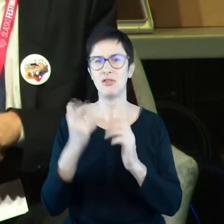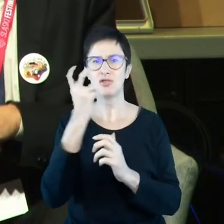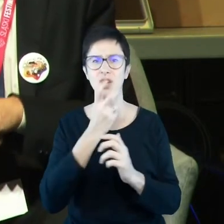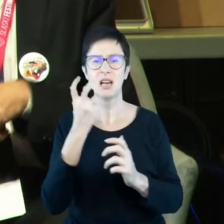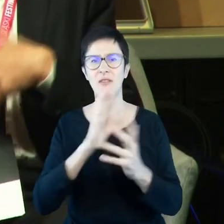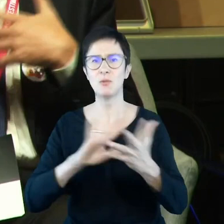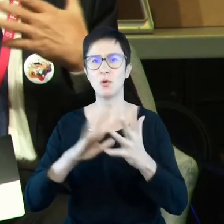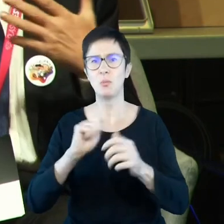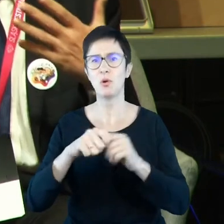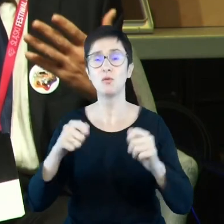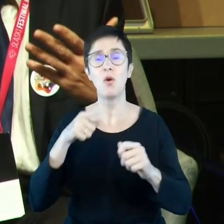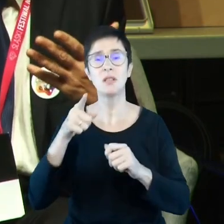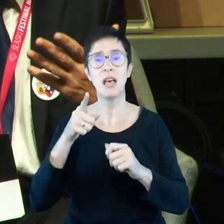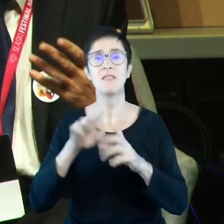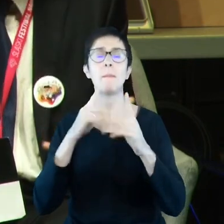w muzyce